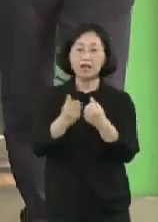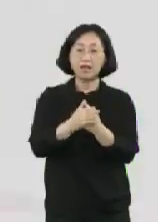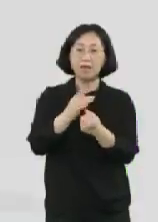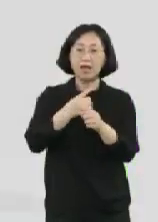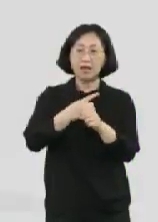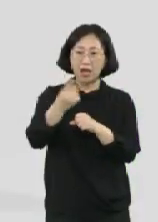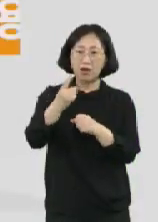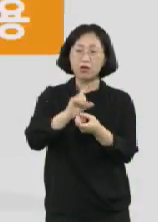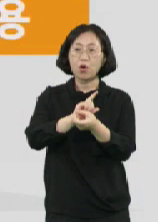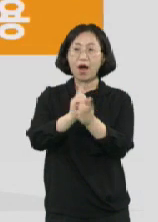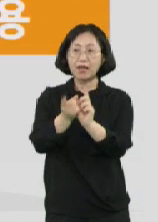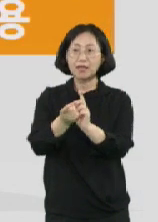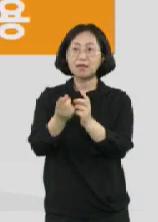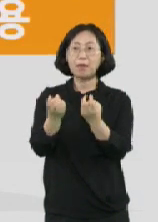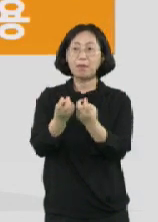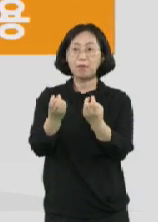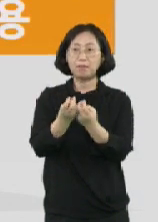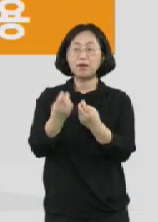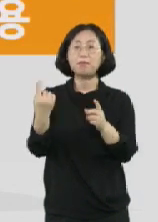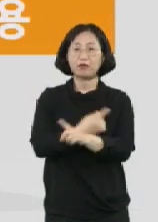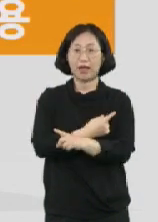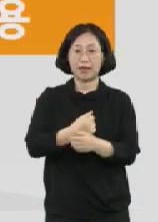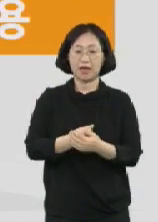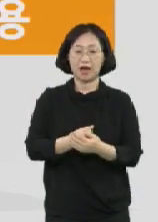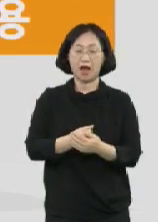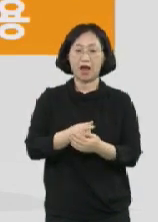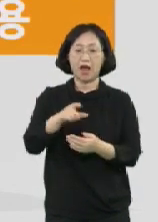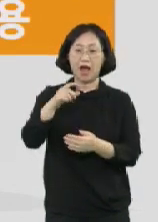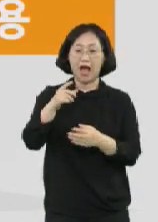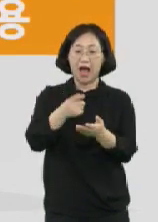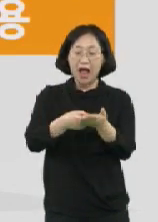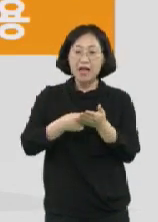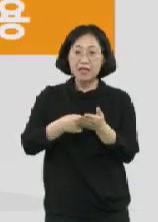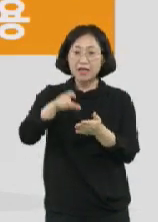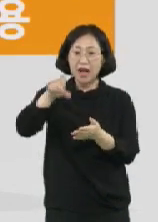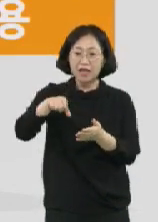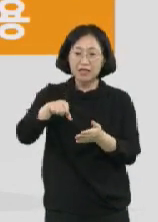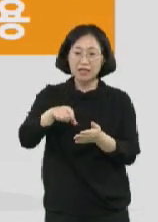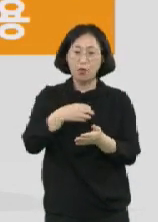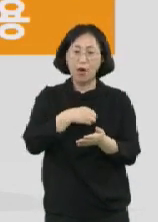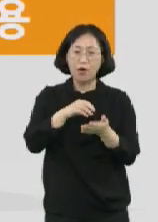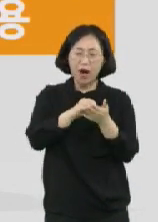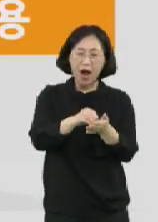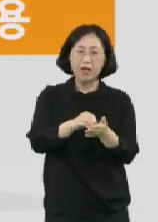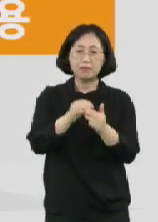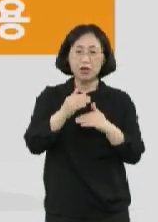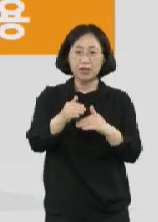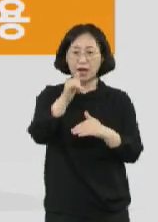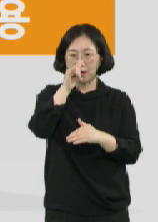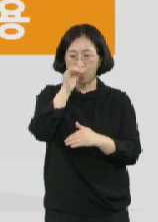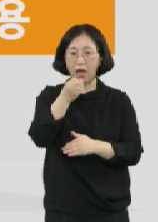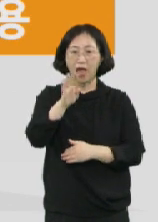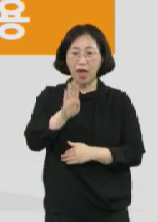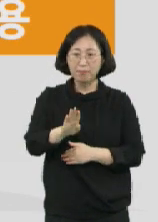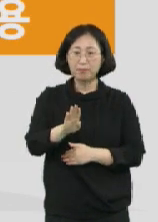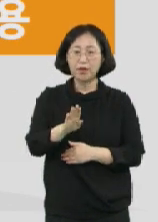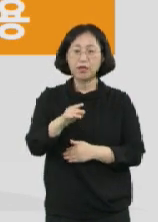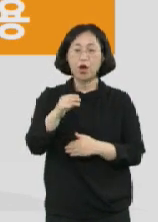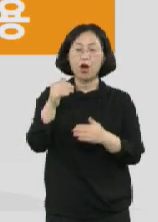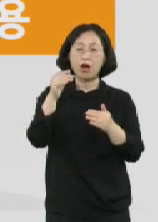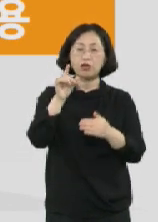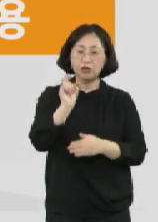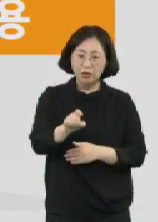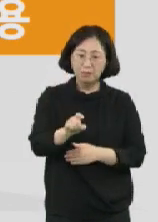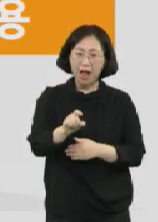했습니다. 알뜰 카드는 회원 가입과 신용카드 발급 절차를 거쳐야 하고 앱을 사용해 출발하고 도착